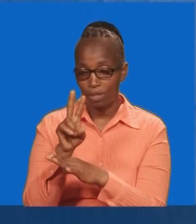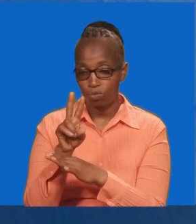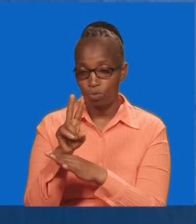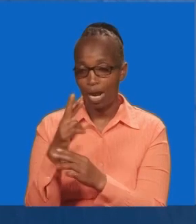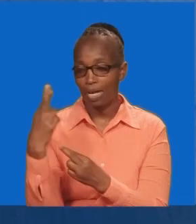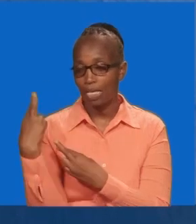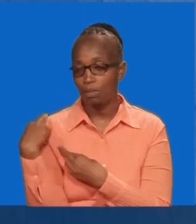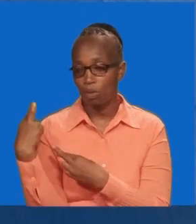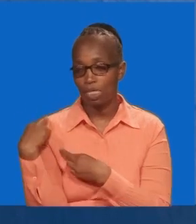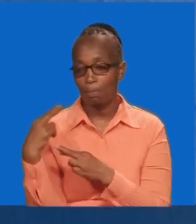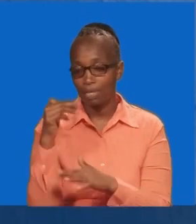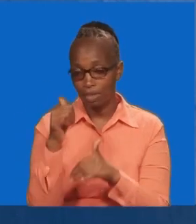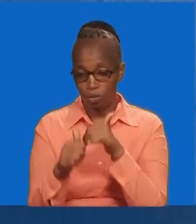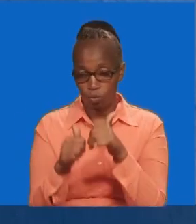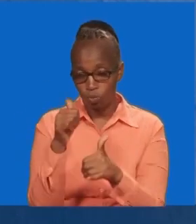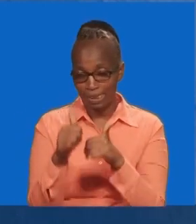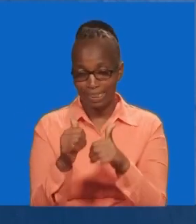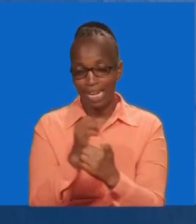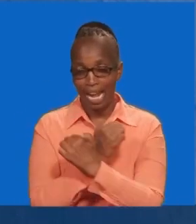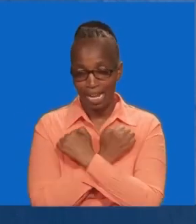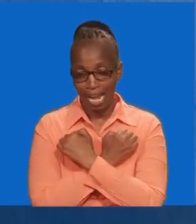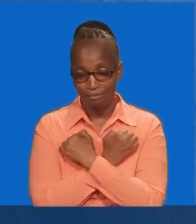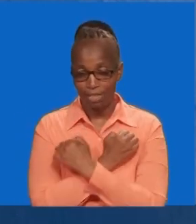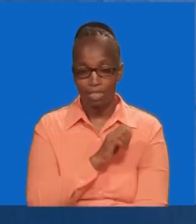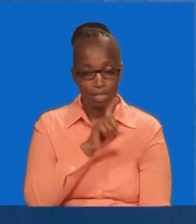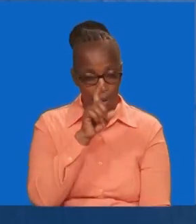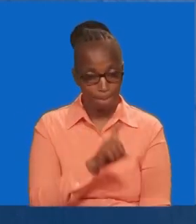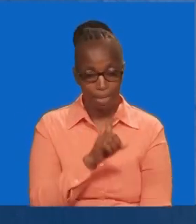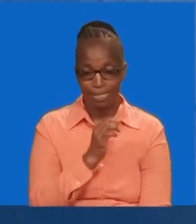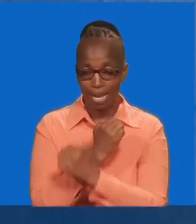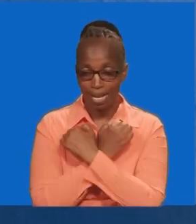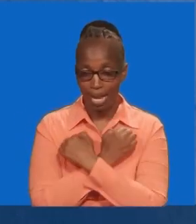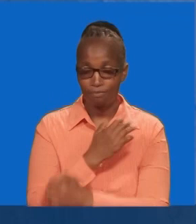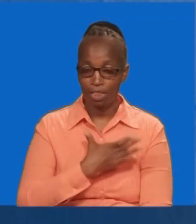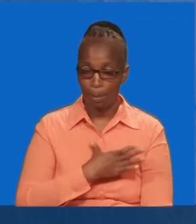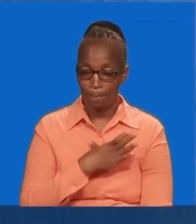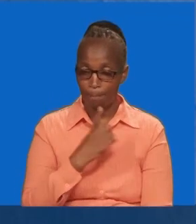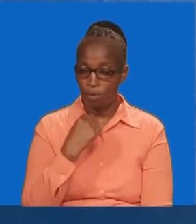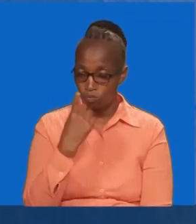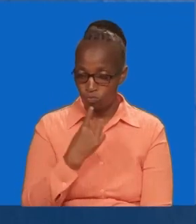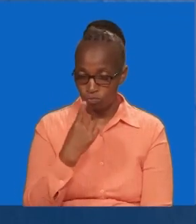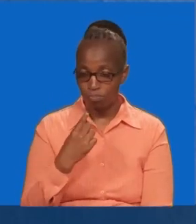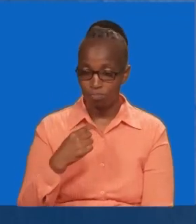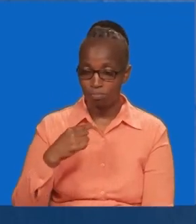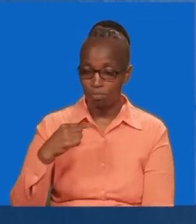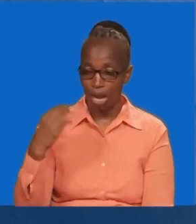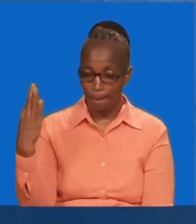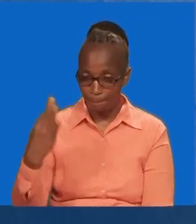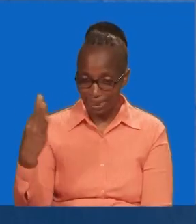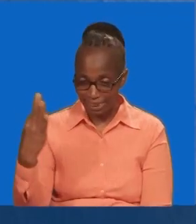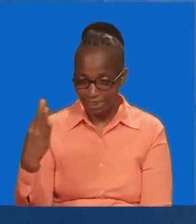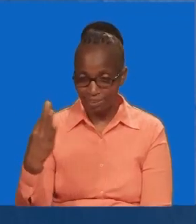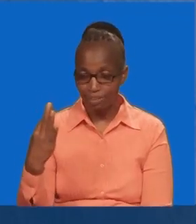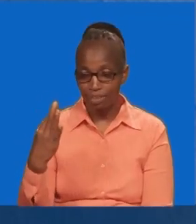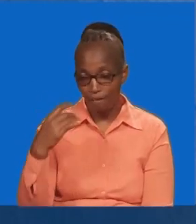pili nimepewa pia jukumu la kupenda, lazima niwapende ninao wahubiria. Na